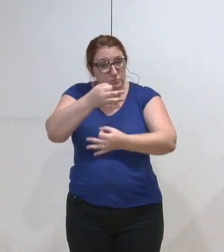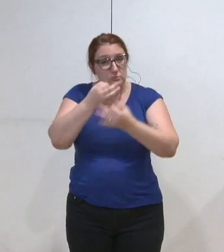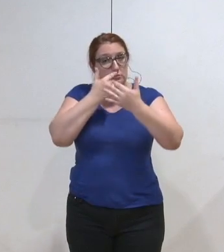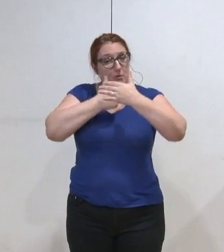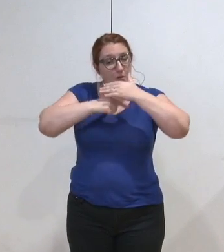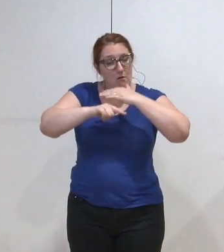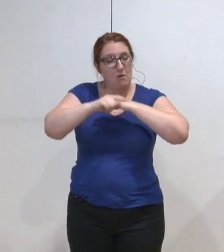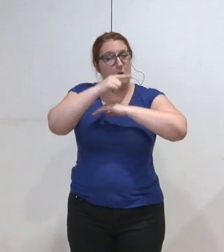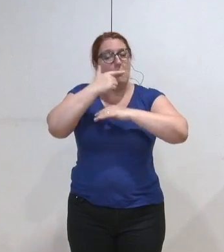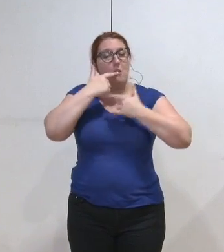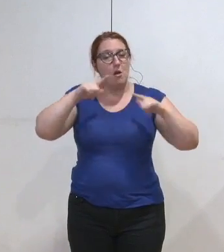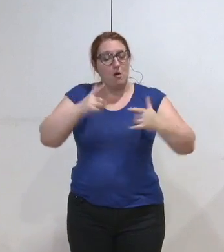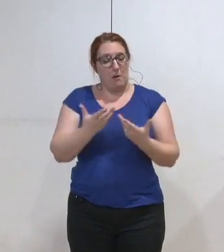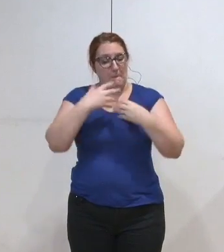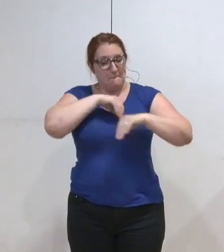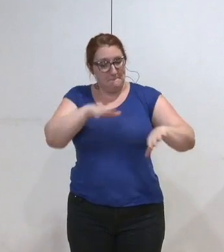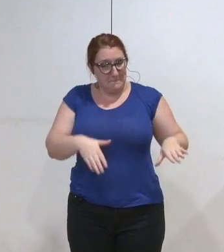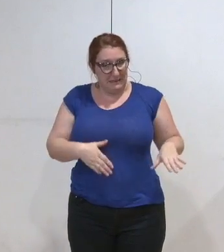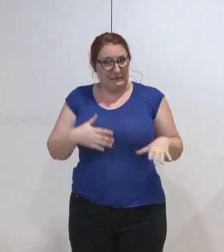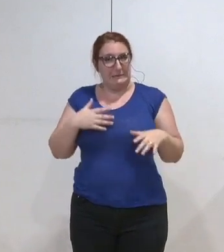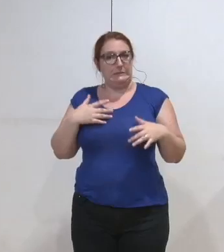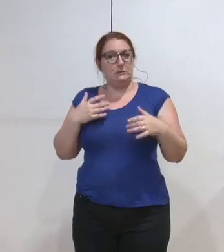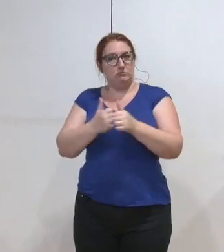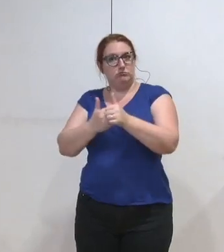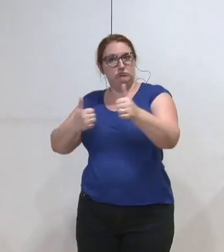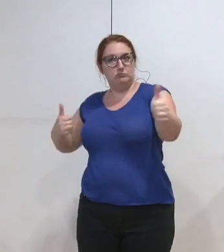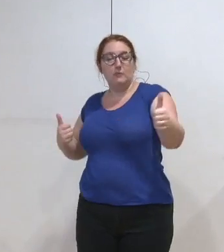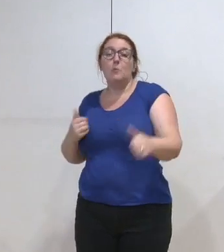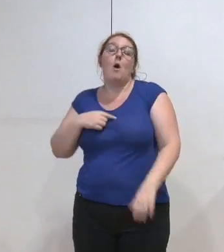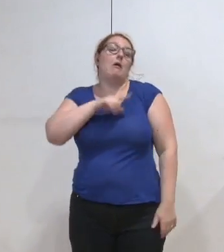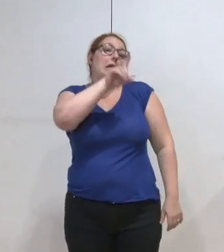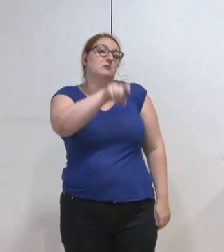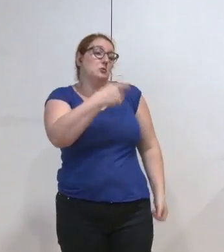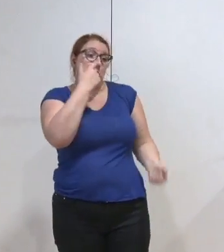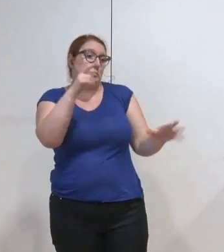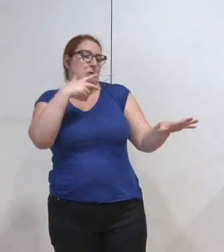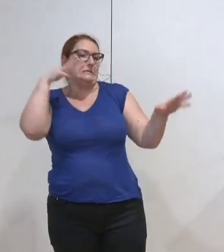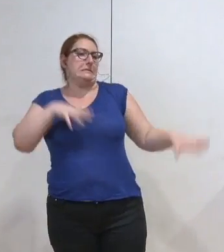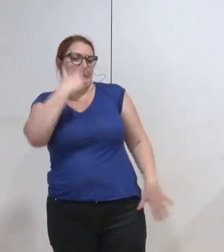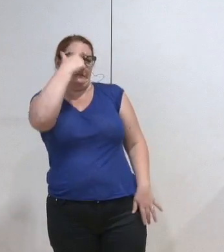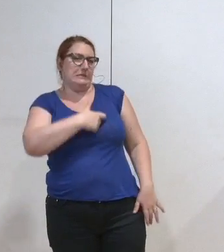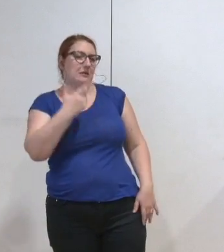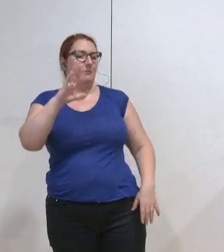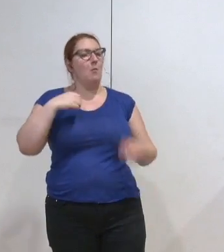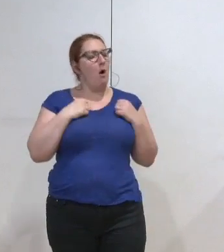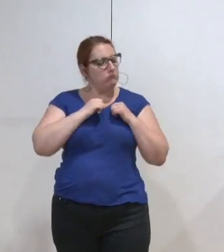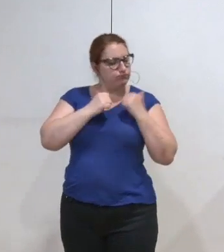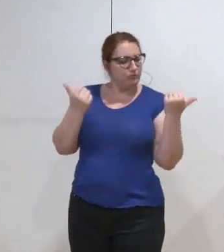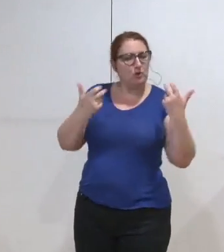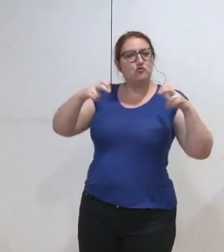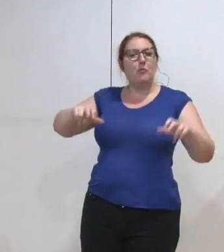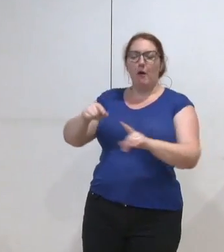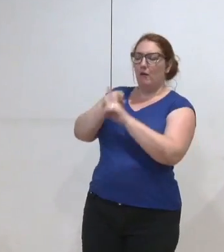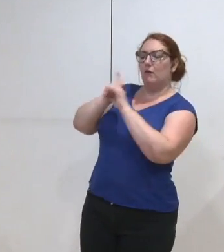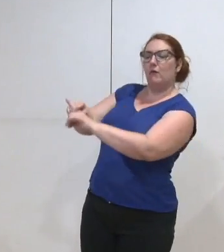vais poser une question qui va me faire haïr à mon tour mais j'ai les épaules assez large et je voudrais pas que mire donano ce soir soit la seule à